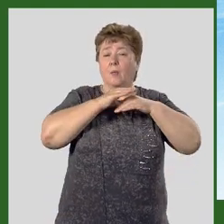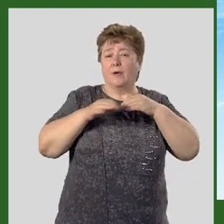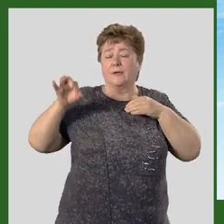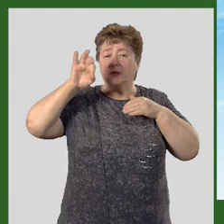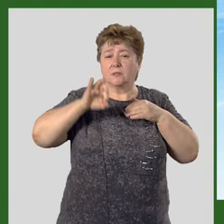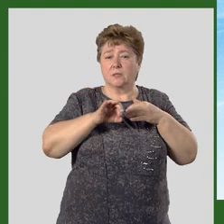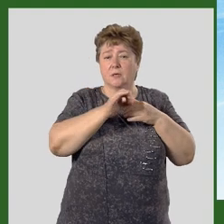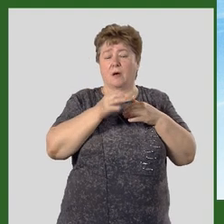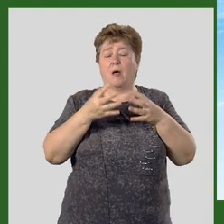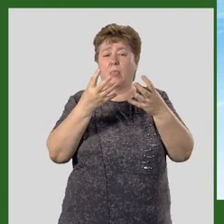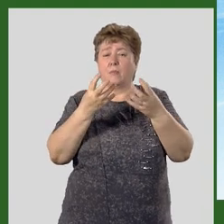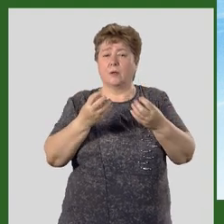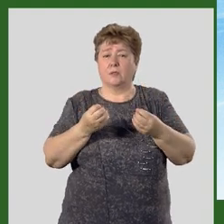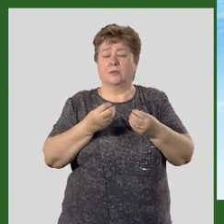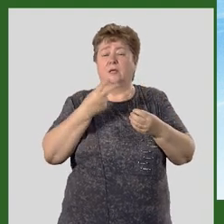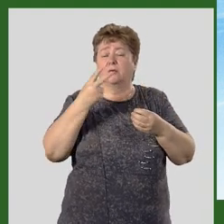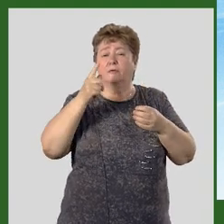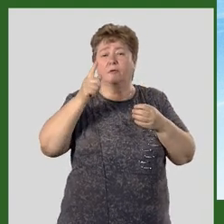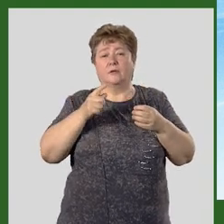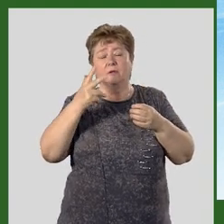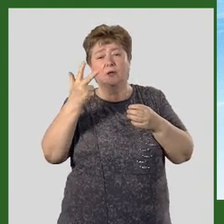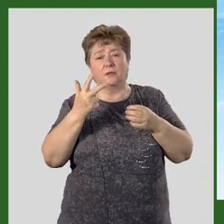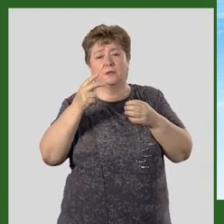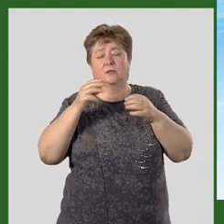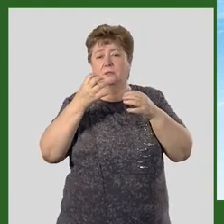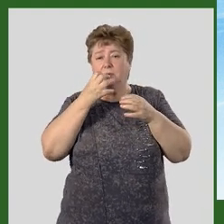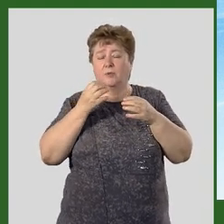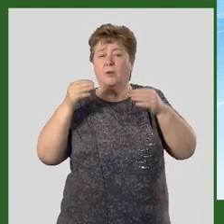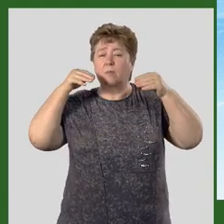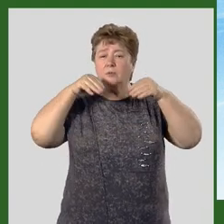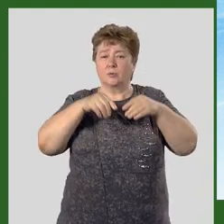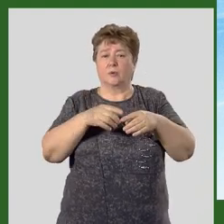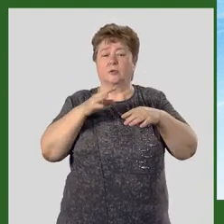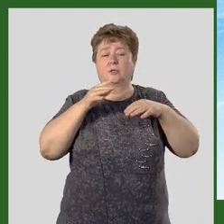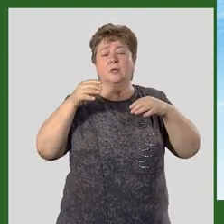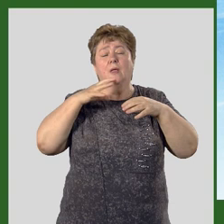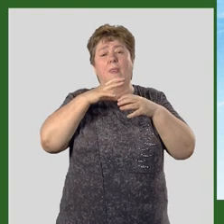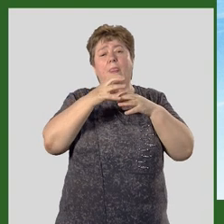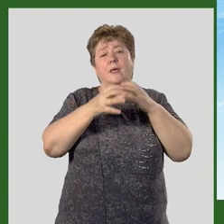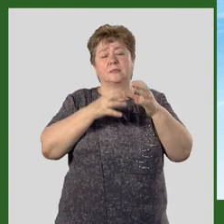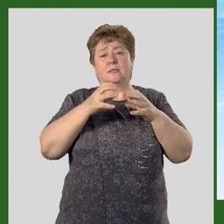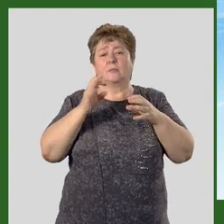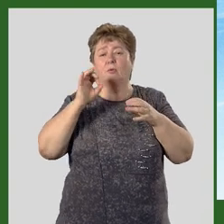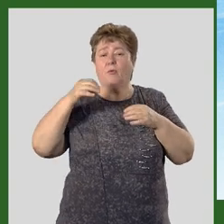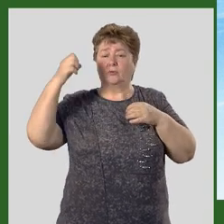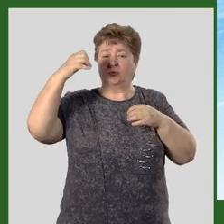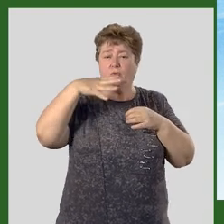Поверхность океана поглощает 2/3 тепла, поступающего на Землю от Солнца.